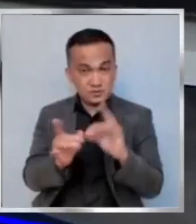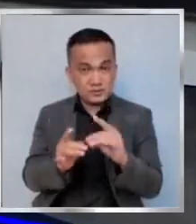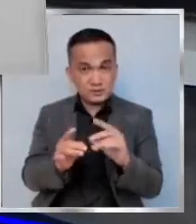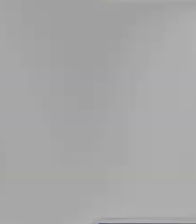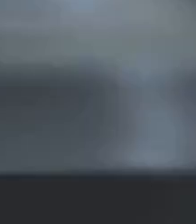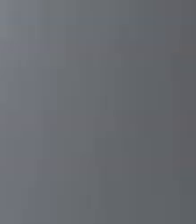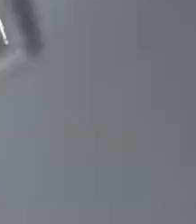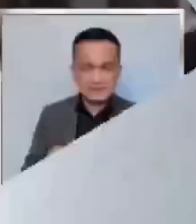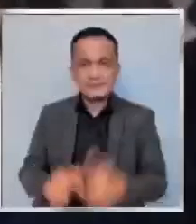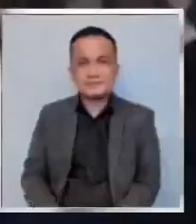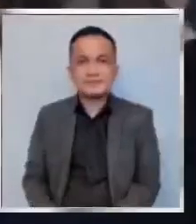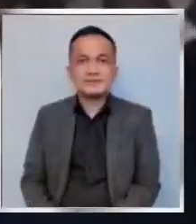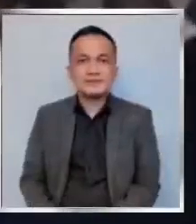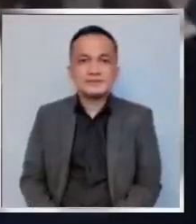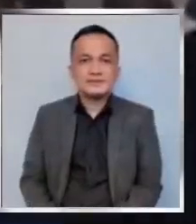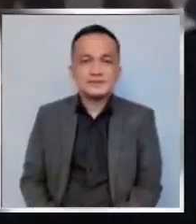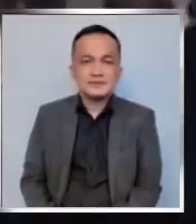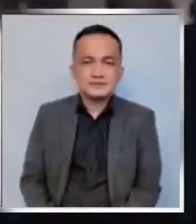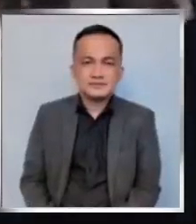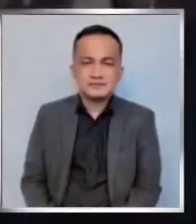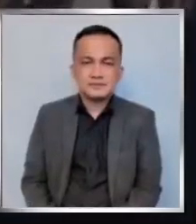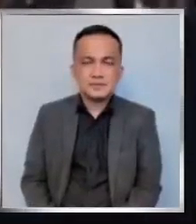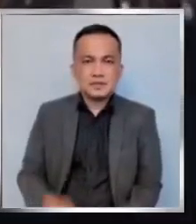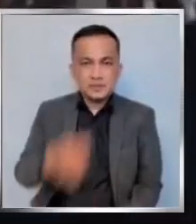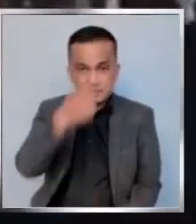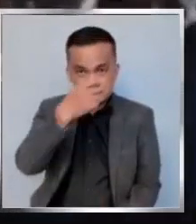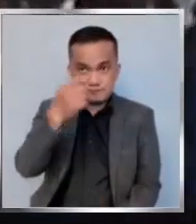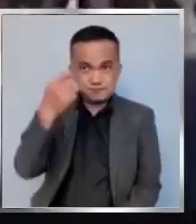Oida. Hello, let's have.